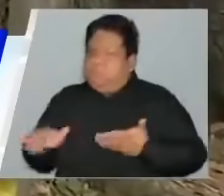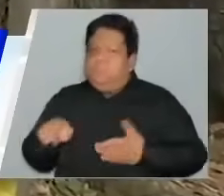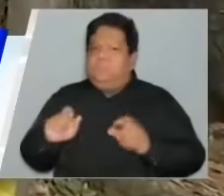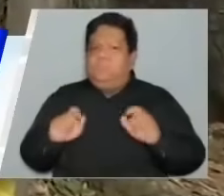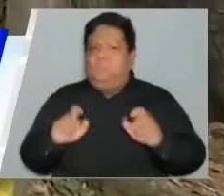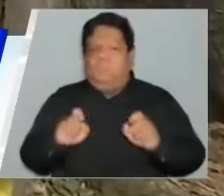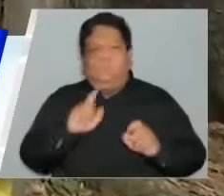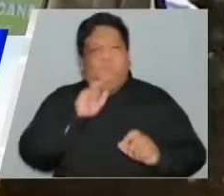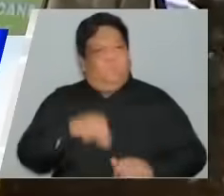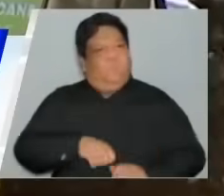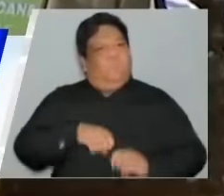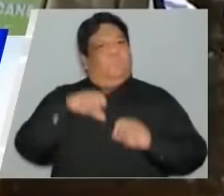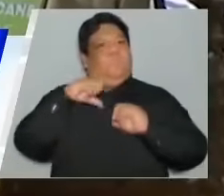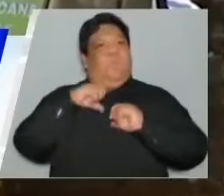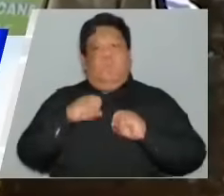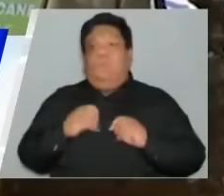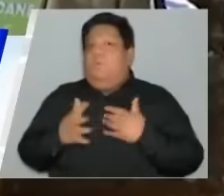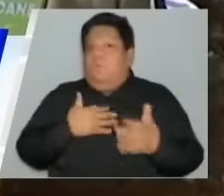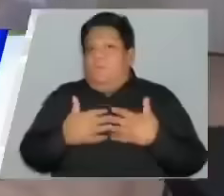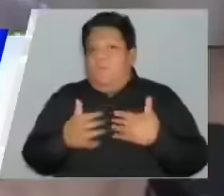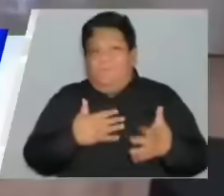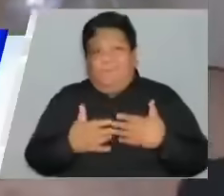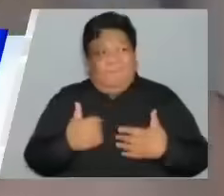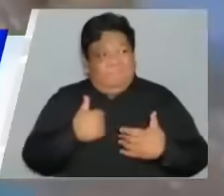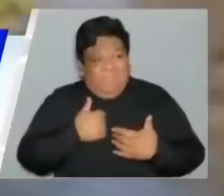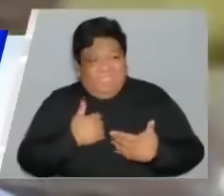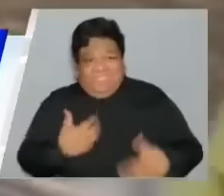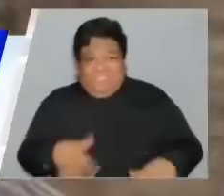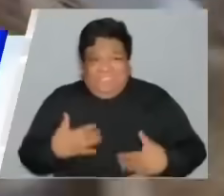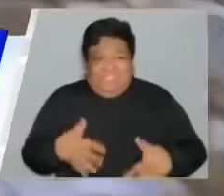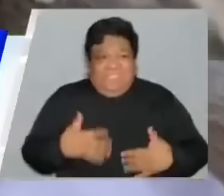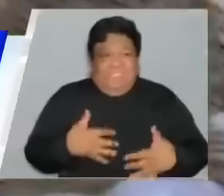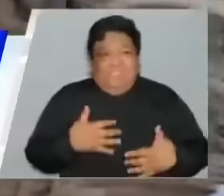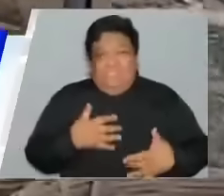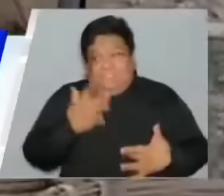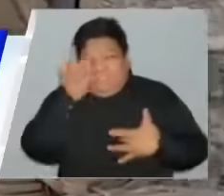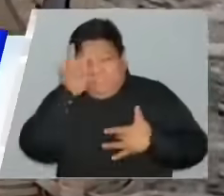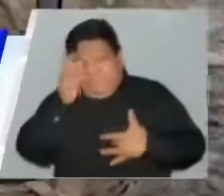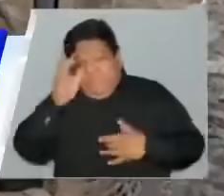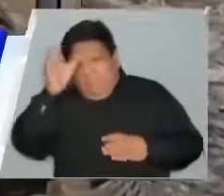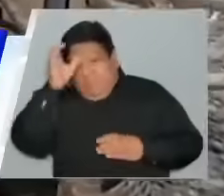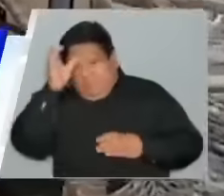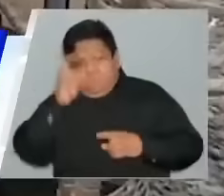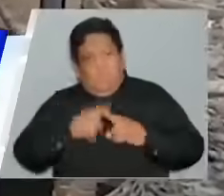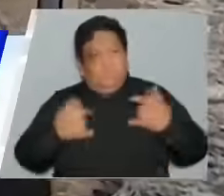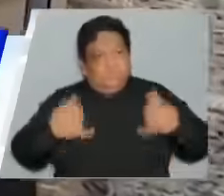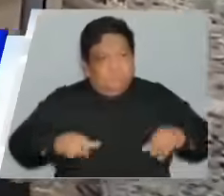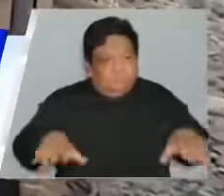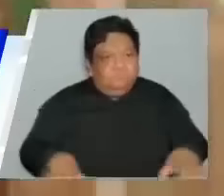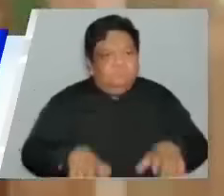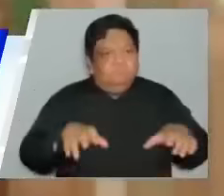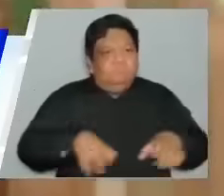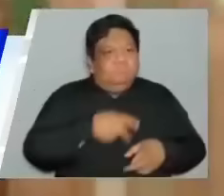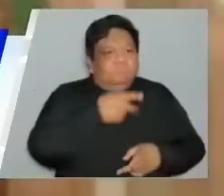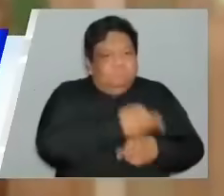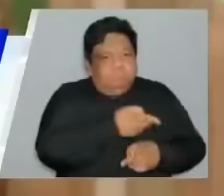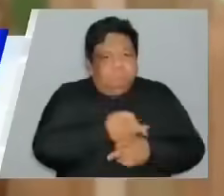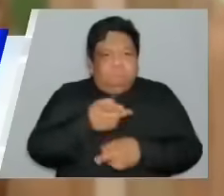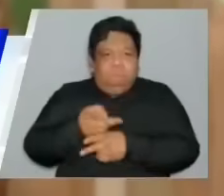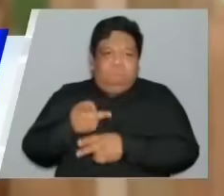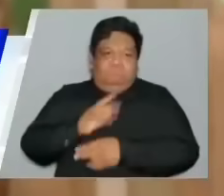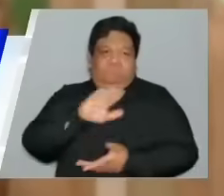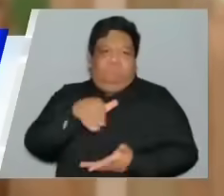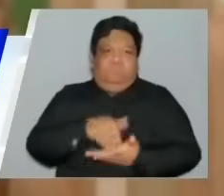kabila ng kanyang pakikipagbuno sa sakit na cancer ay hands-on sa pagbabantay sa kanilang pwesto. Ang lagi ko sa